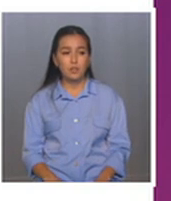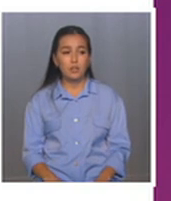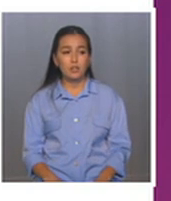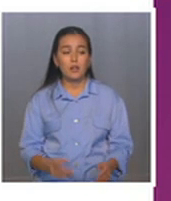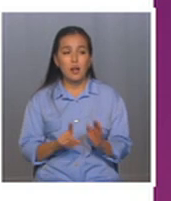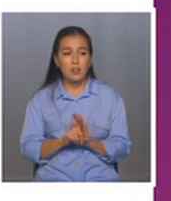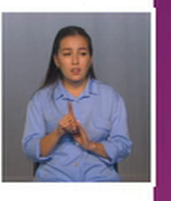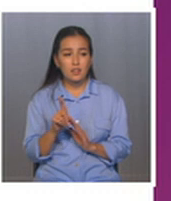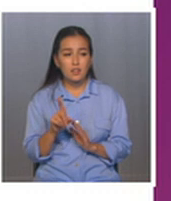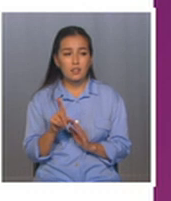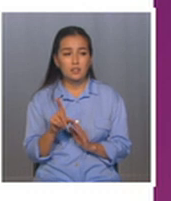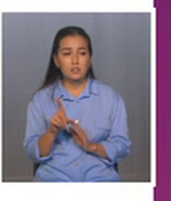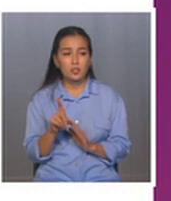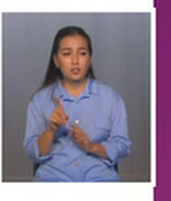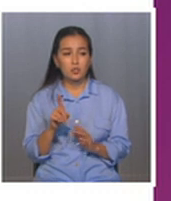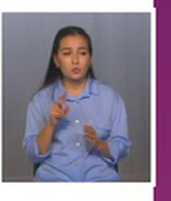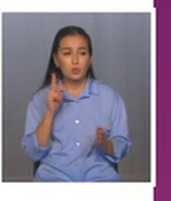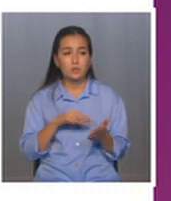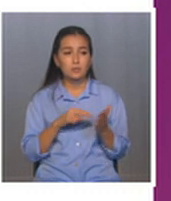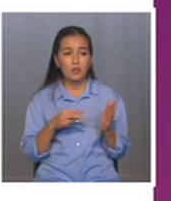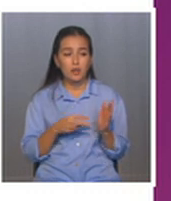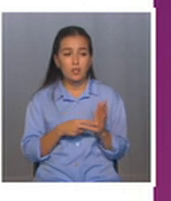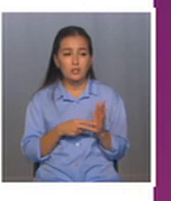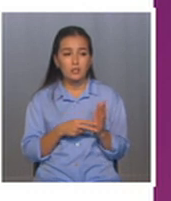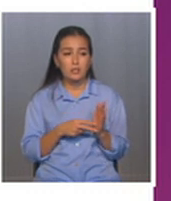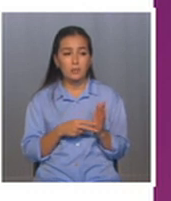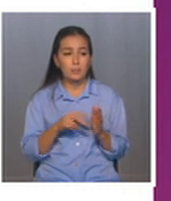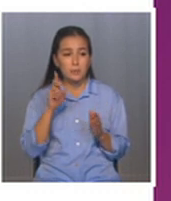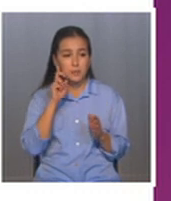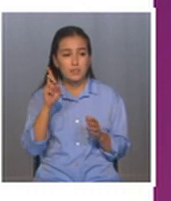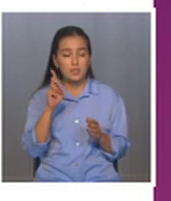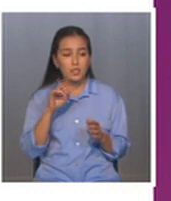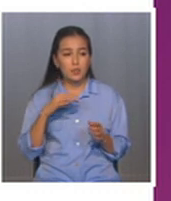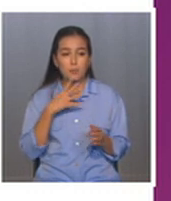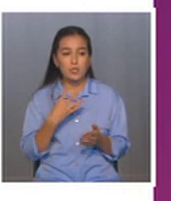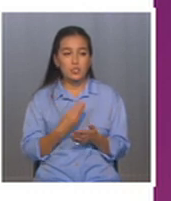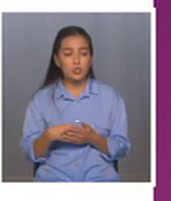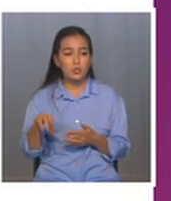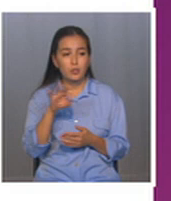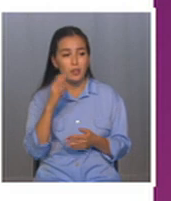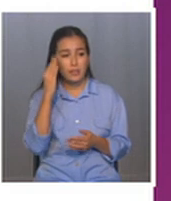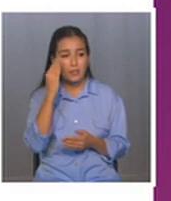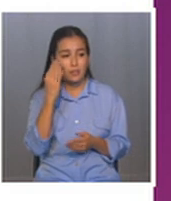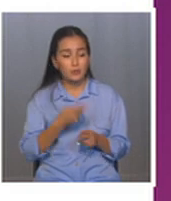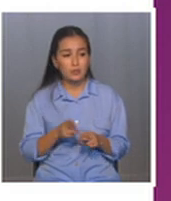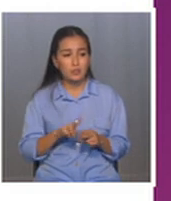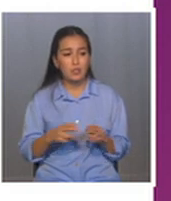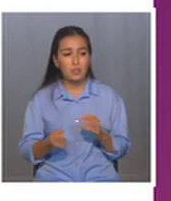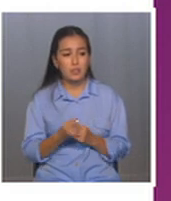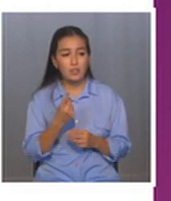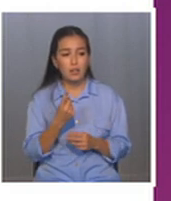алғашқы жоспарлық және мемлекеттік меншік туралы идеялар осылайша